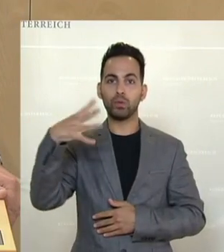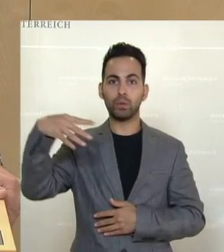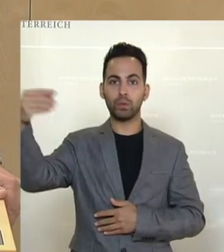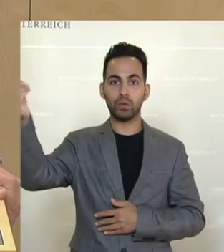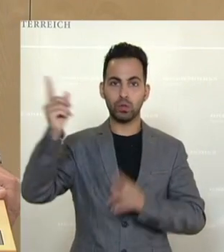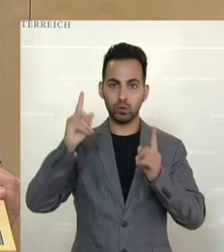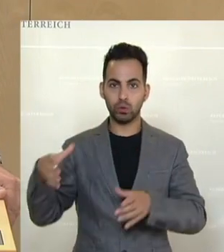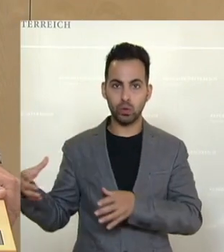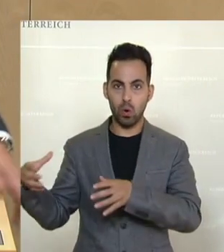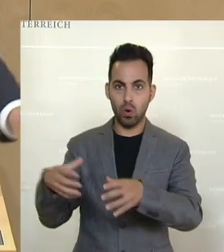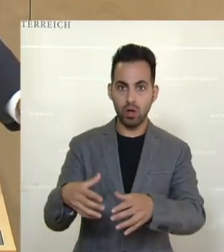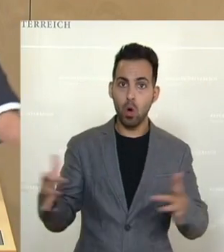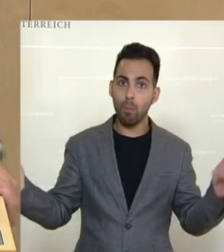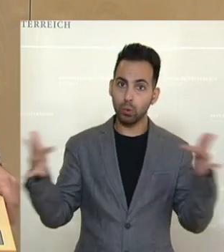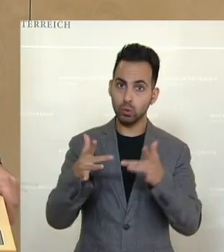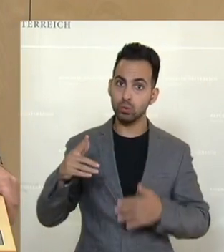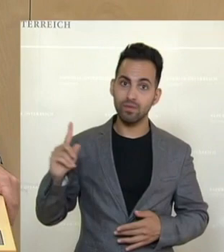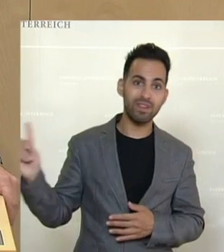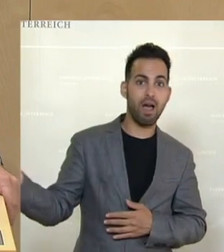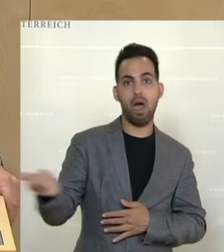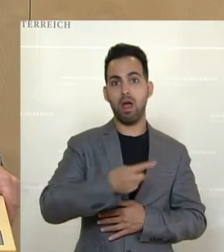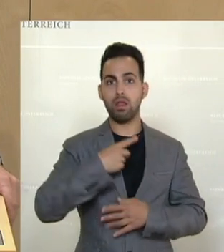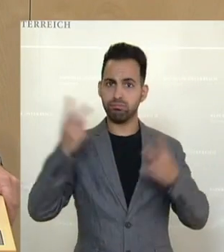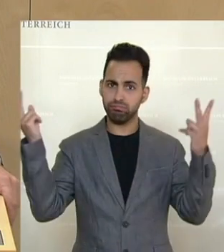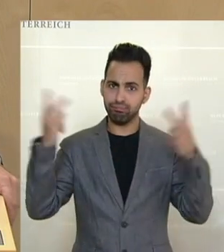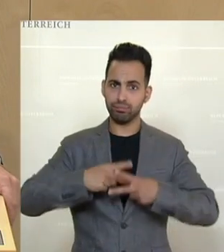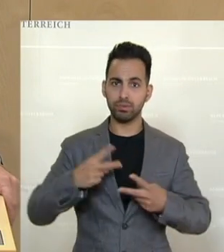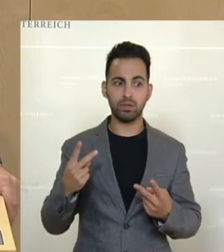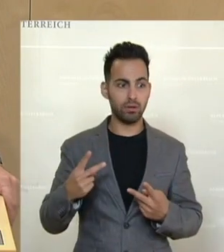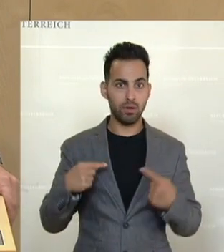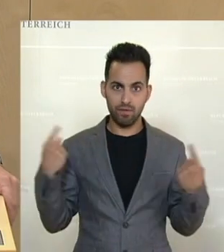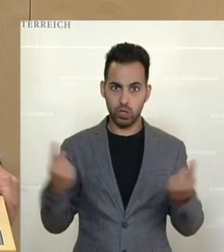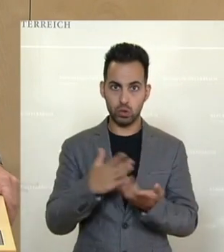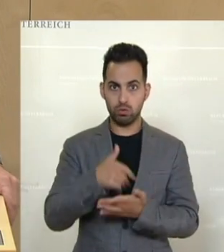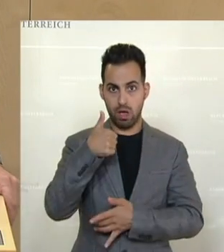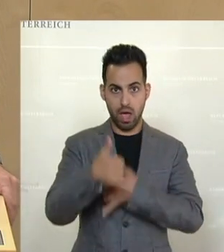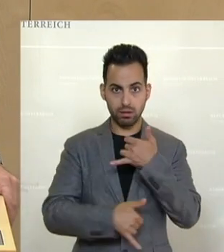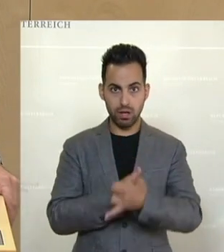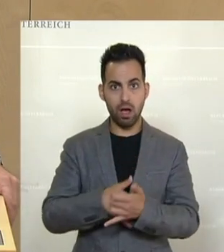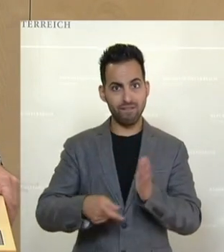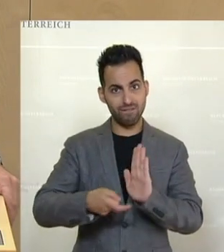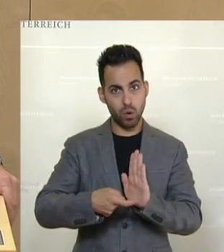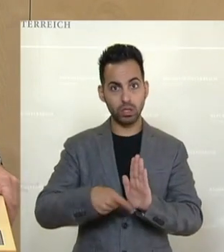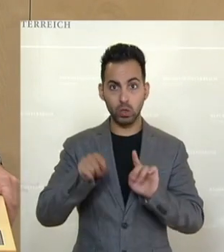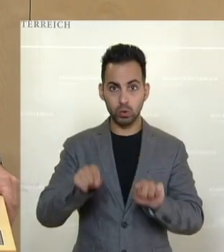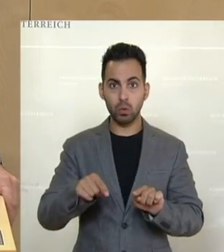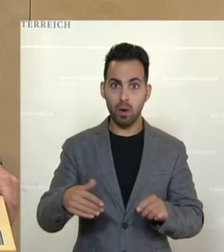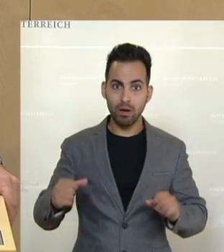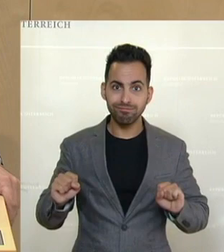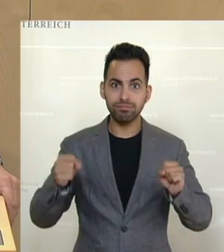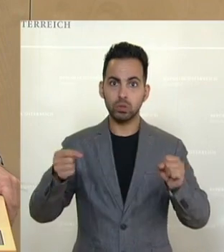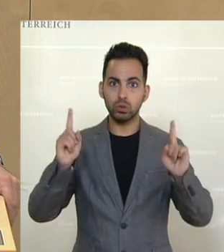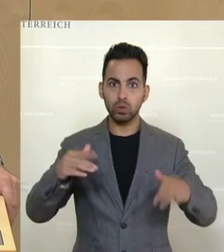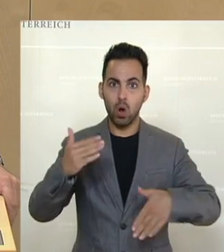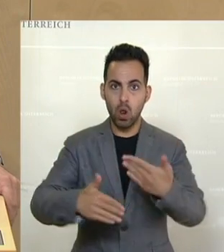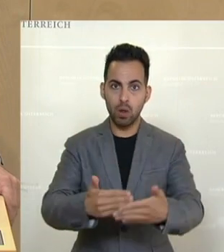feststellen, ist sich die Opposition auch einig, alle 3 Parteien. Wir seit fast oder beinahe einem Jahr fordern wir diesen Einsatz.